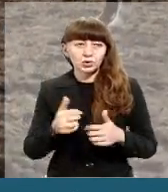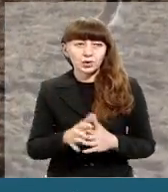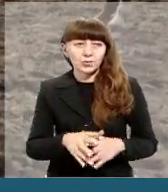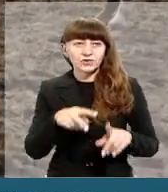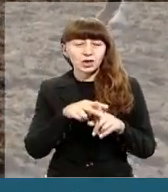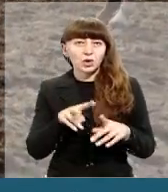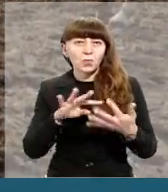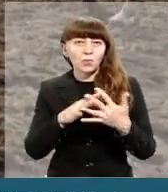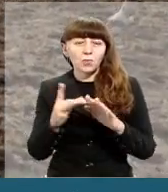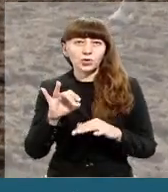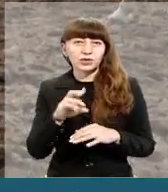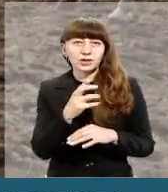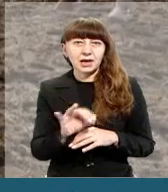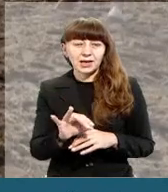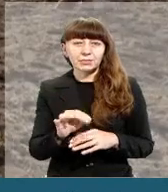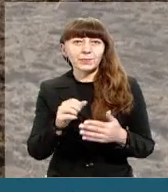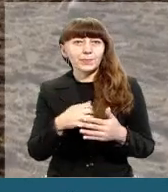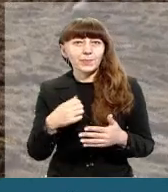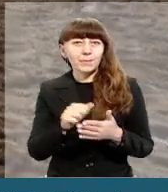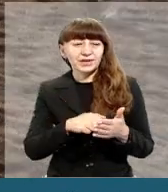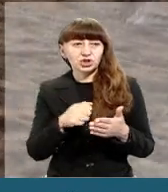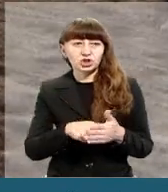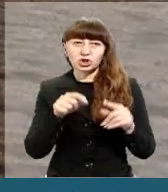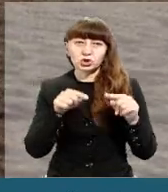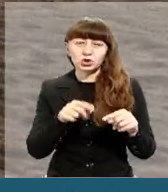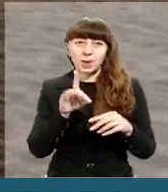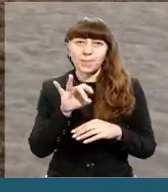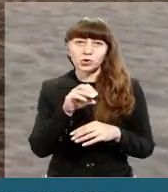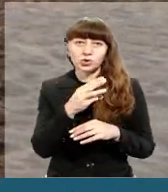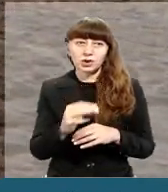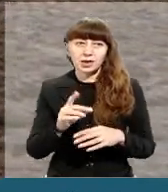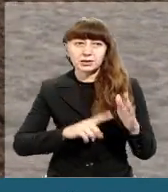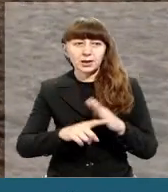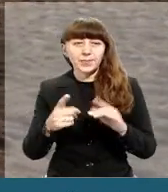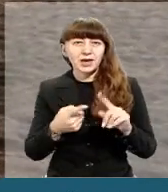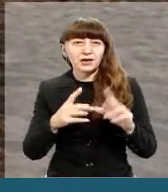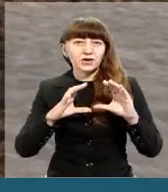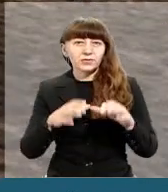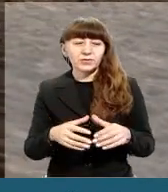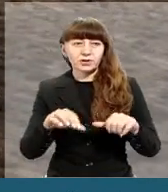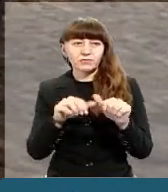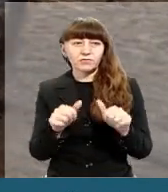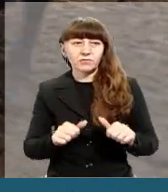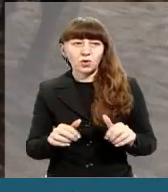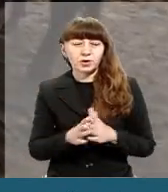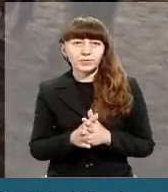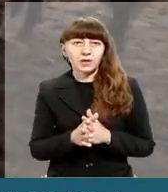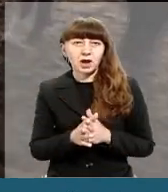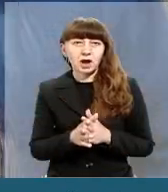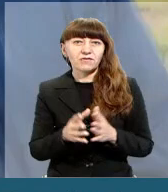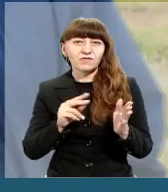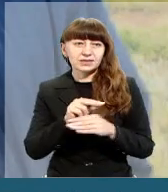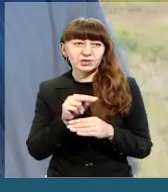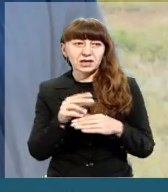басталуының өзіндік мәні бар. Себебі әлем бойынша қамбар ата түлігінің ең алғаш қолға үйретілу әдісі осы жерден бастау алған